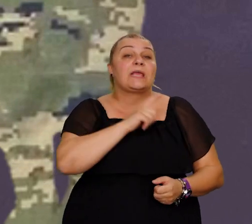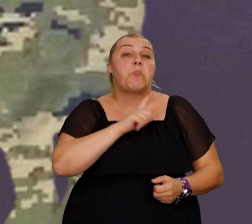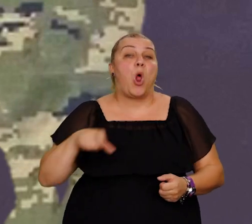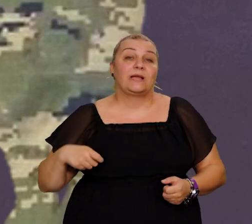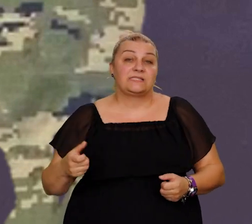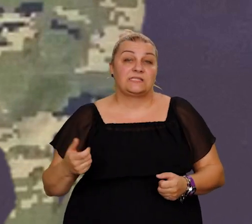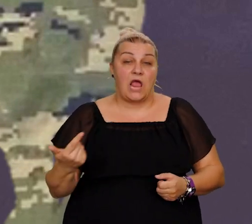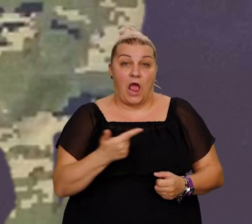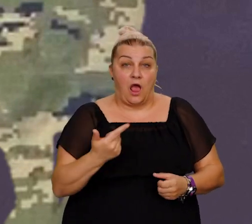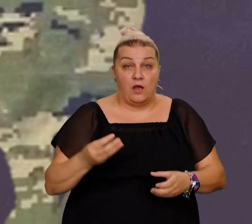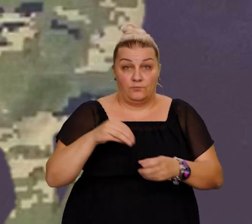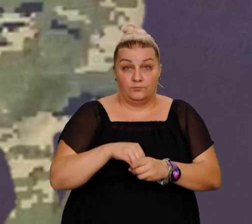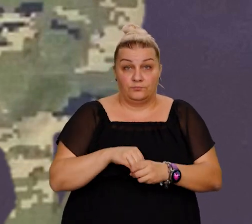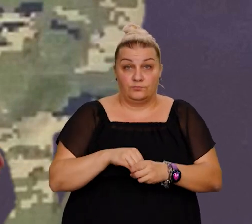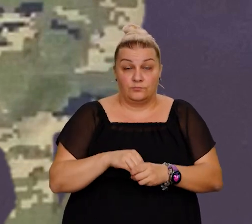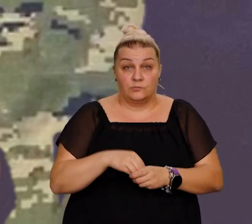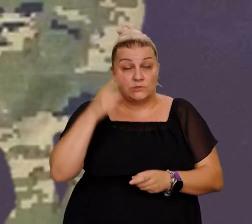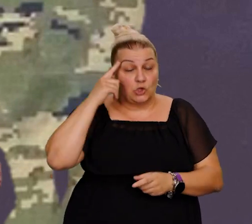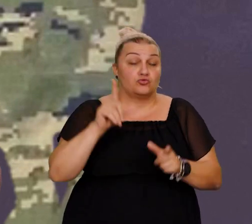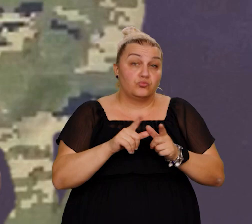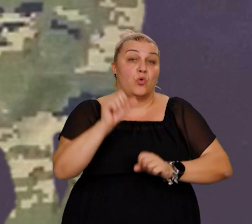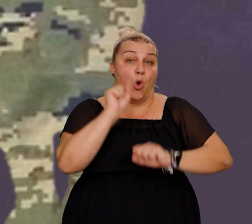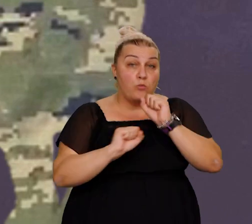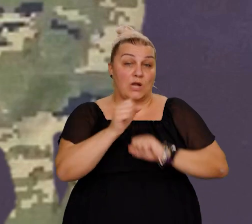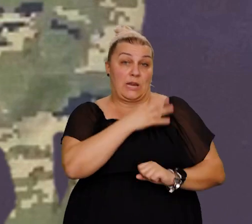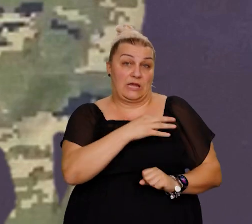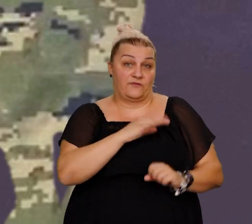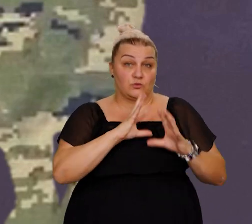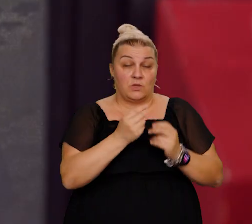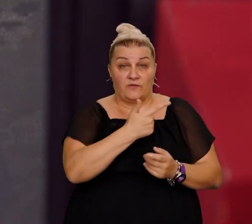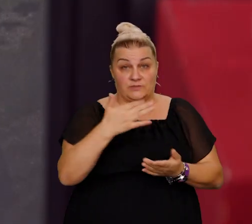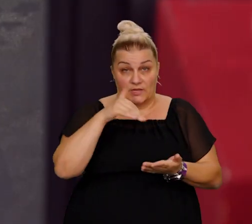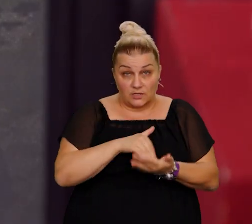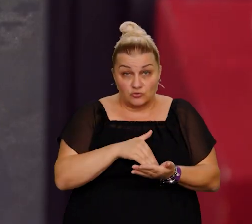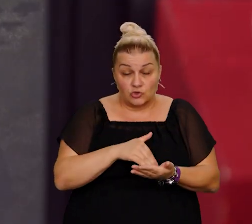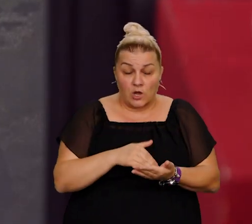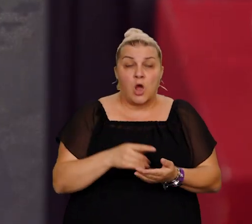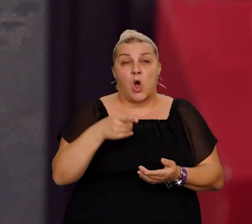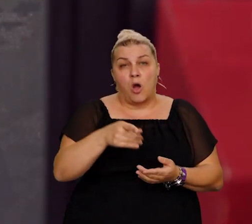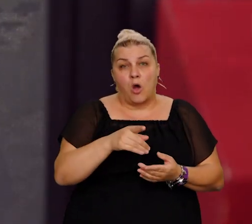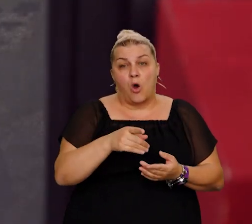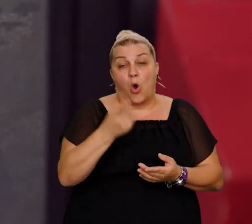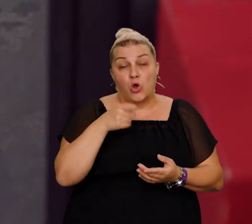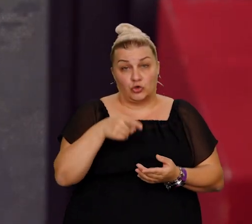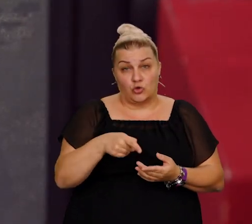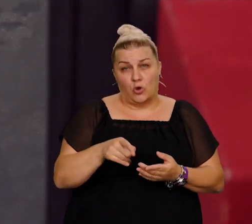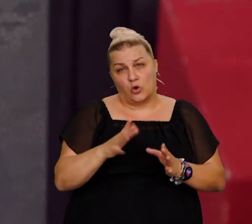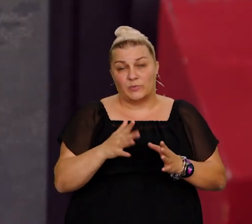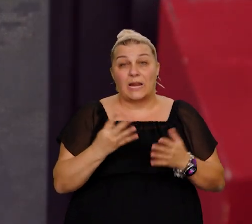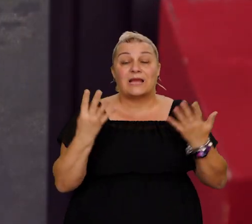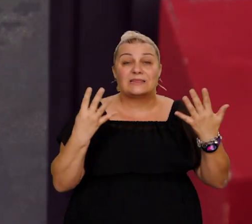unutarnjih poslova. Znači, u obrani Republike Hrvatske. Od toga, oko 9.000 je bilo